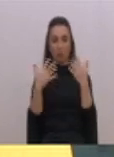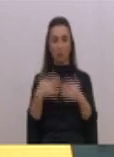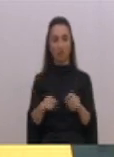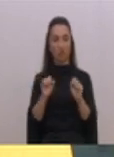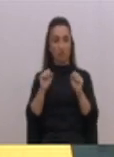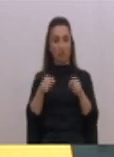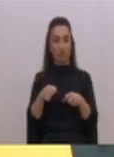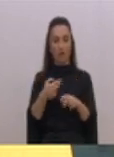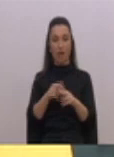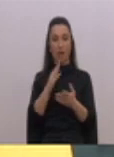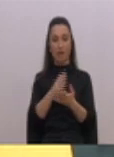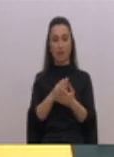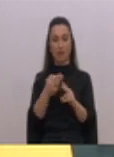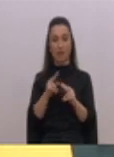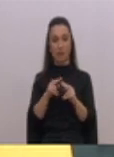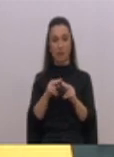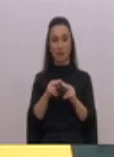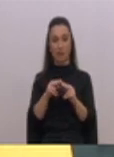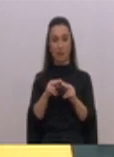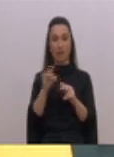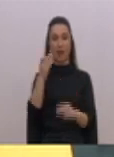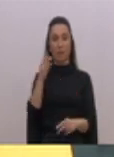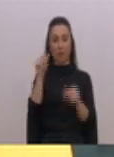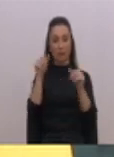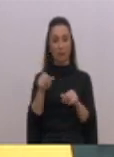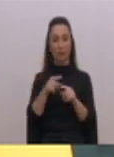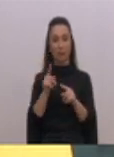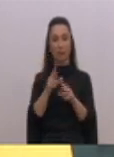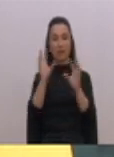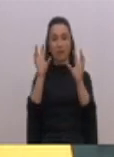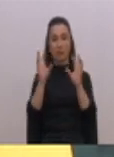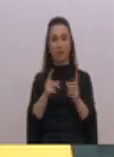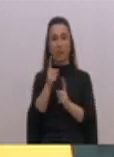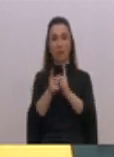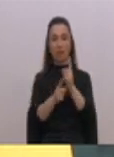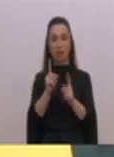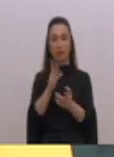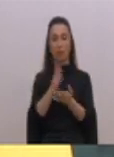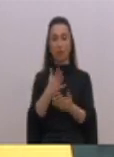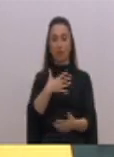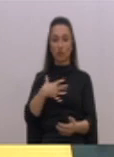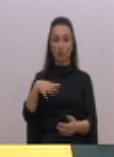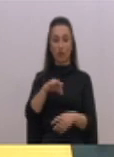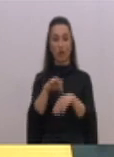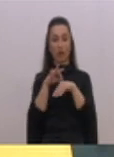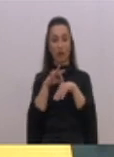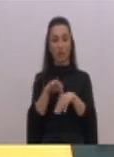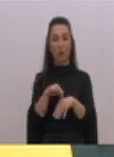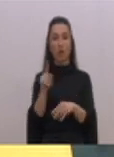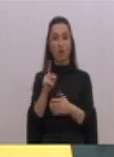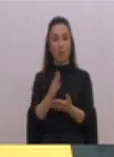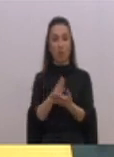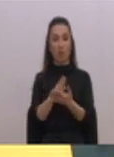შესაძლებელი. ეს არის ის რეგლამენტი და ის საკანონმდებლო რეფორმები, რომელიც ჩვენ გავატარეთ და